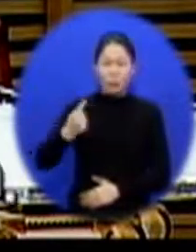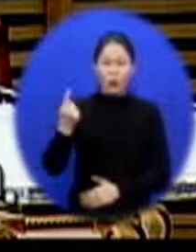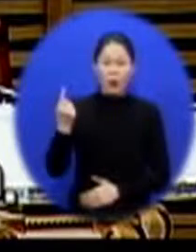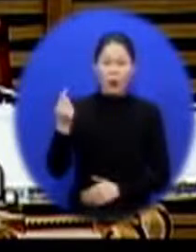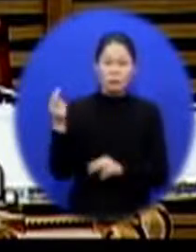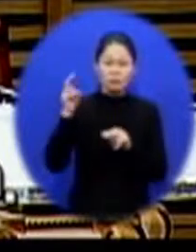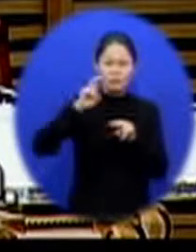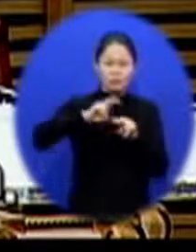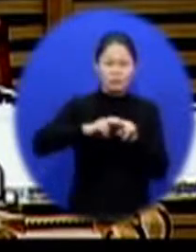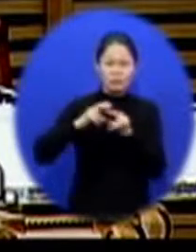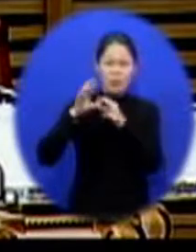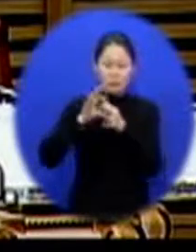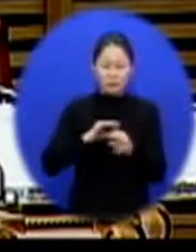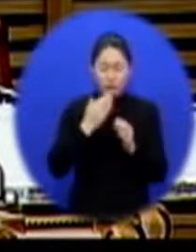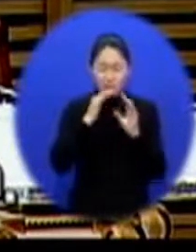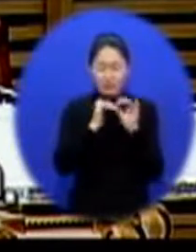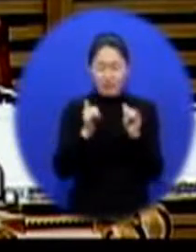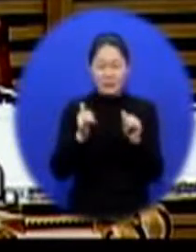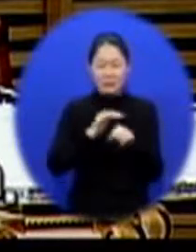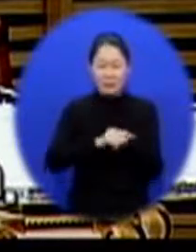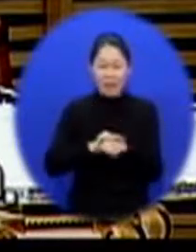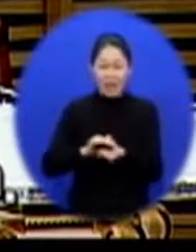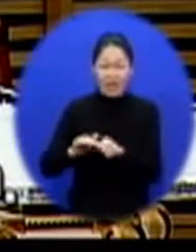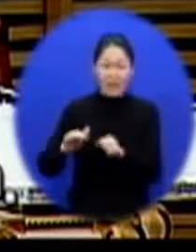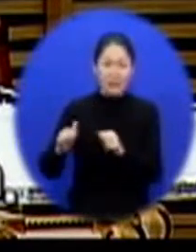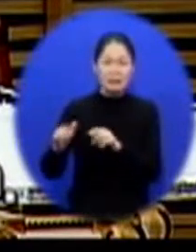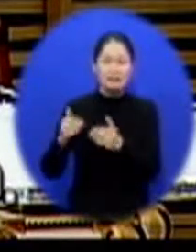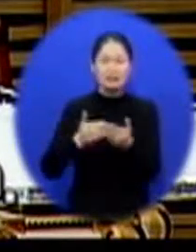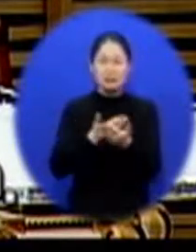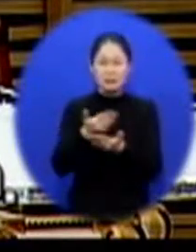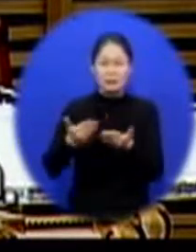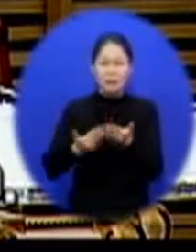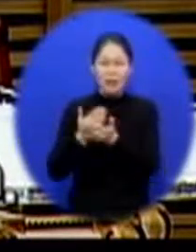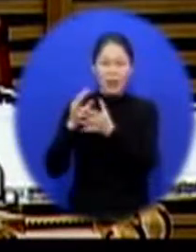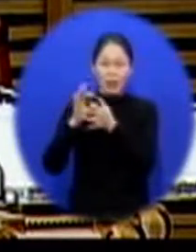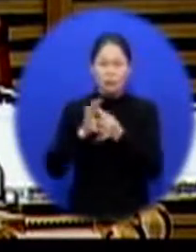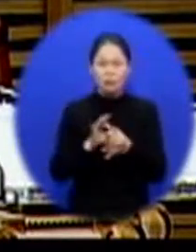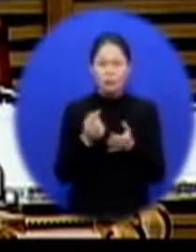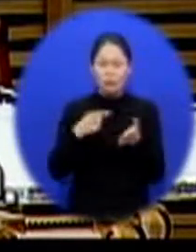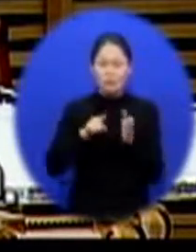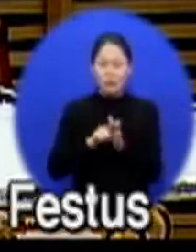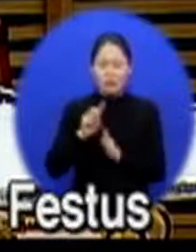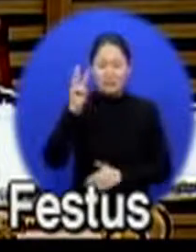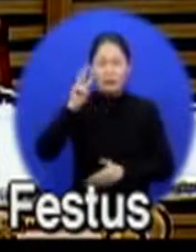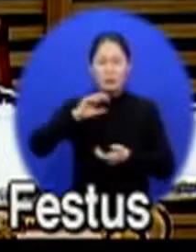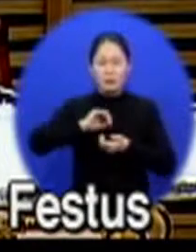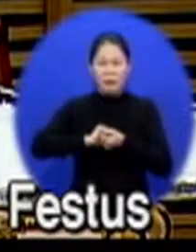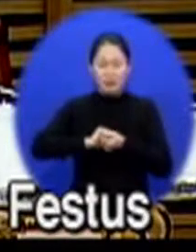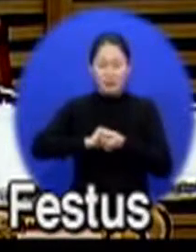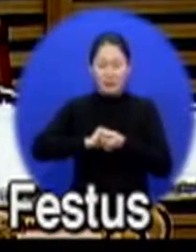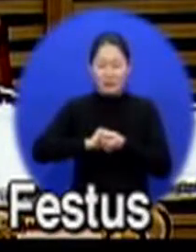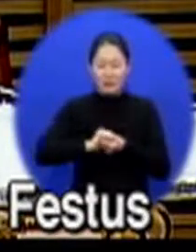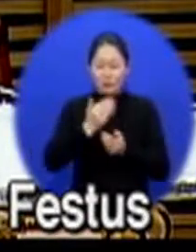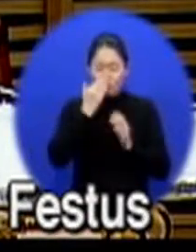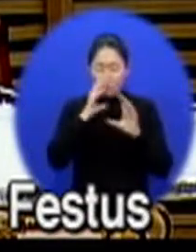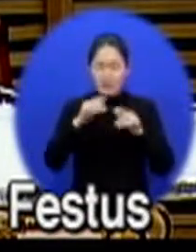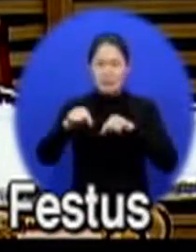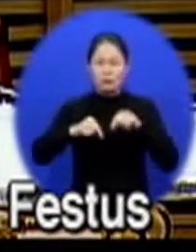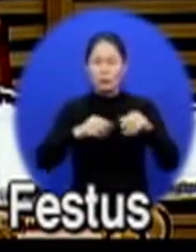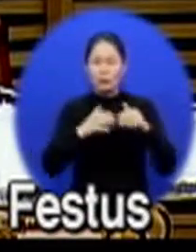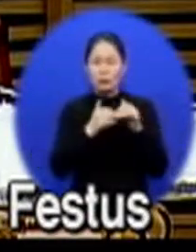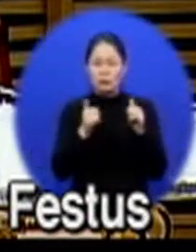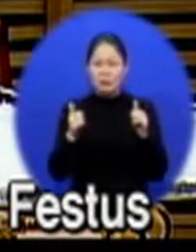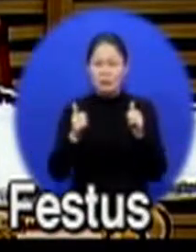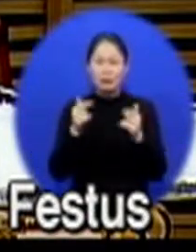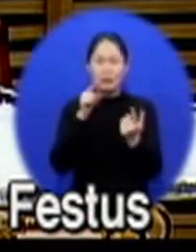잘지내 보려고 유대 지도자들을 3일만에 예루살렘을 찾아가서 만납니다 그때 유대 지도자들이